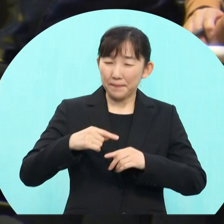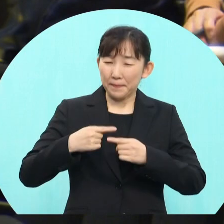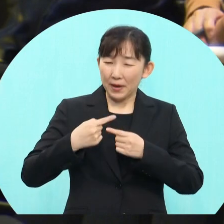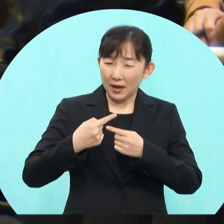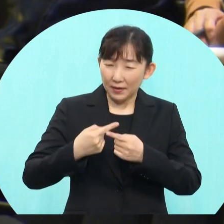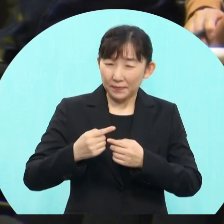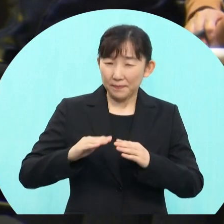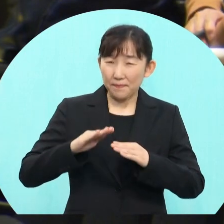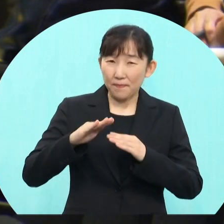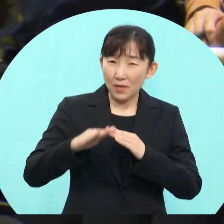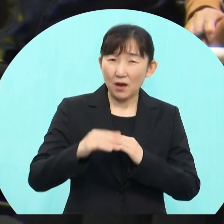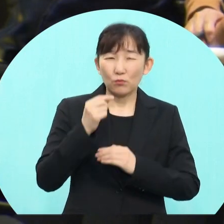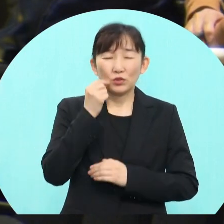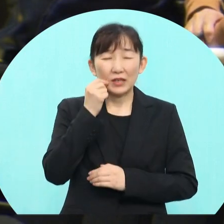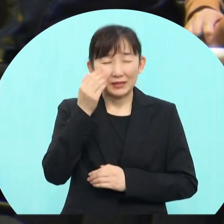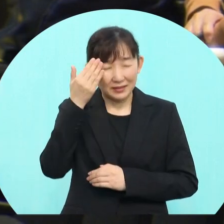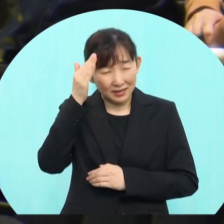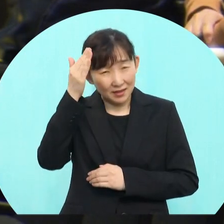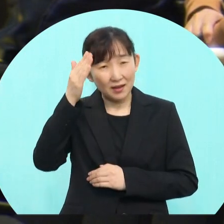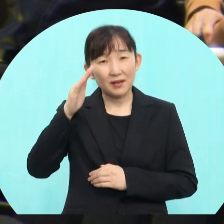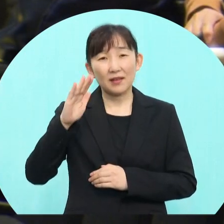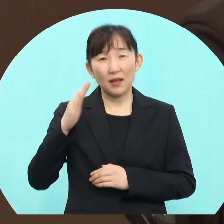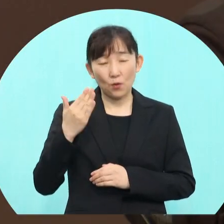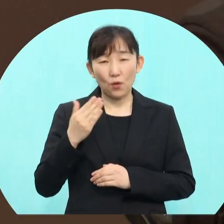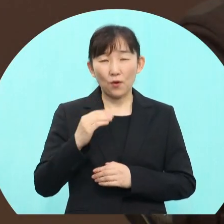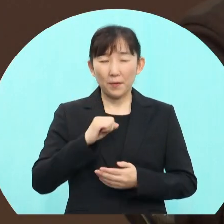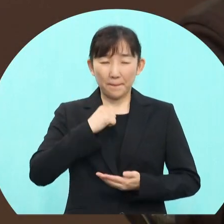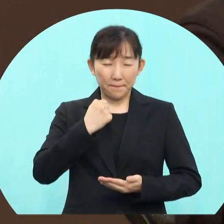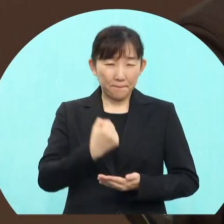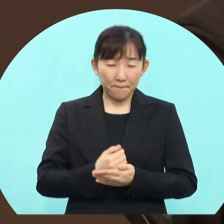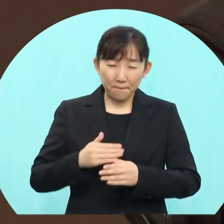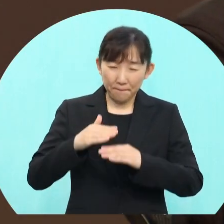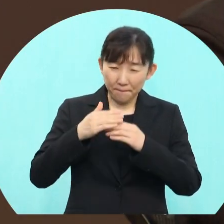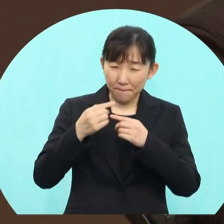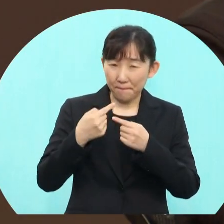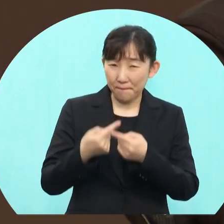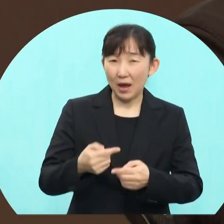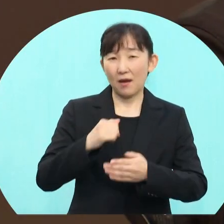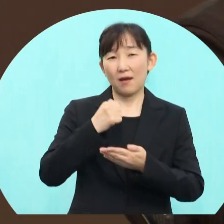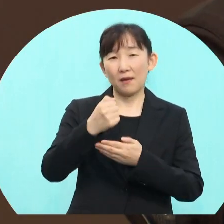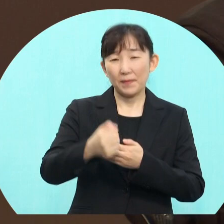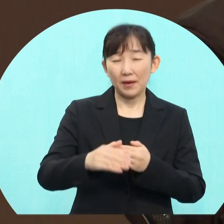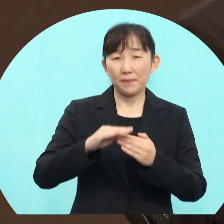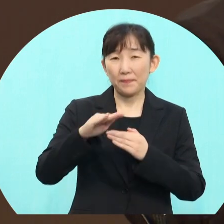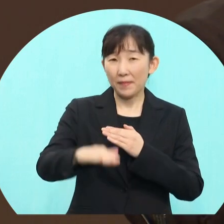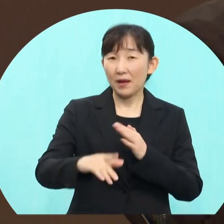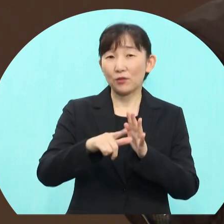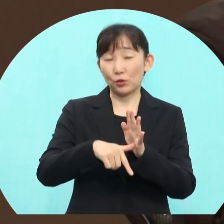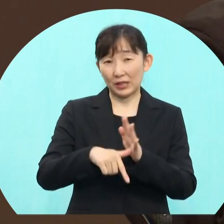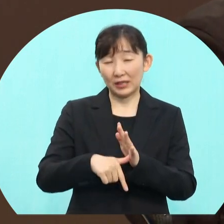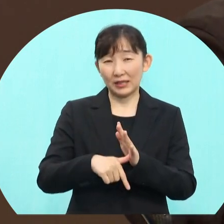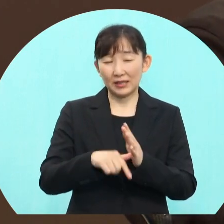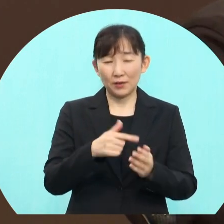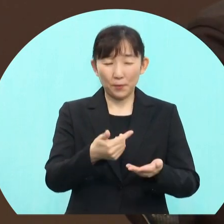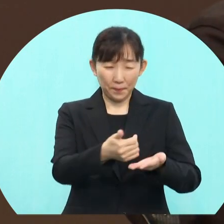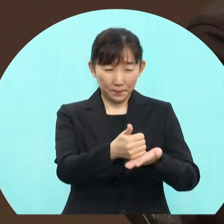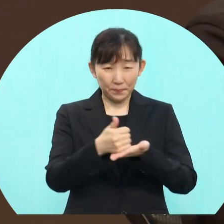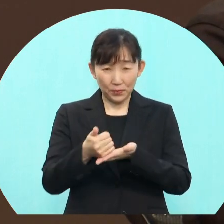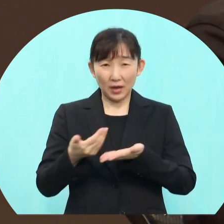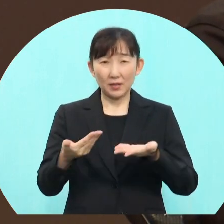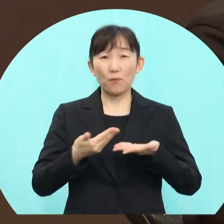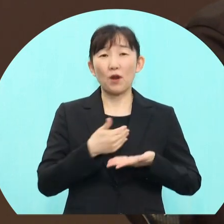ませんけども、第一歩を踏み出した時に多くいろんな人たちに迎えられていくという現実があります